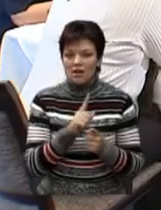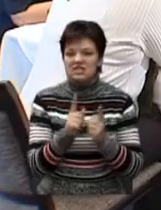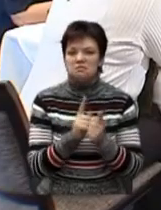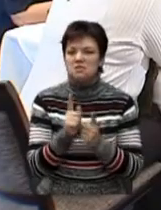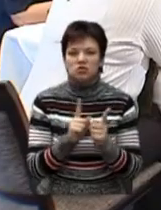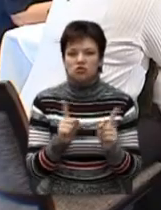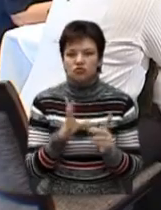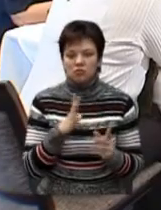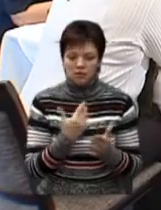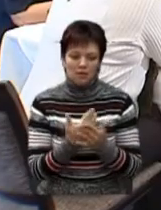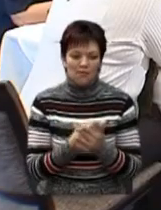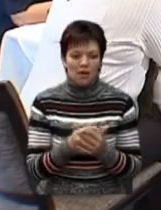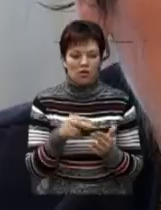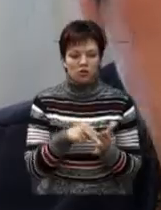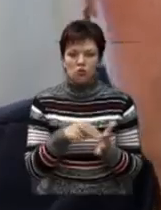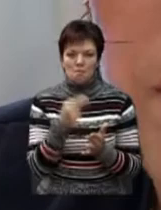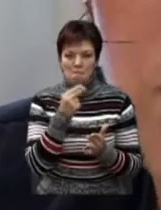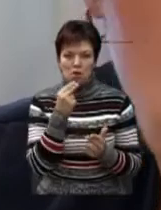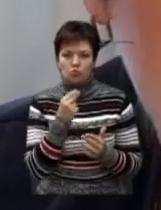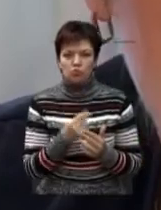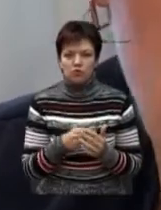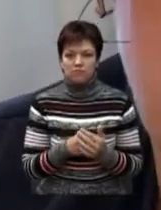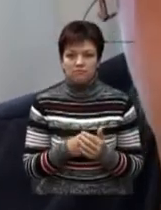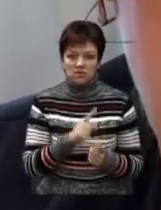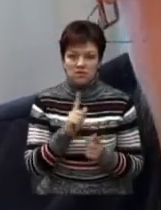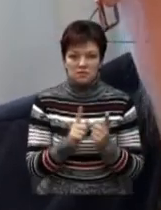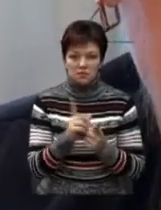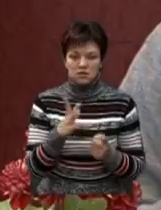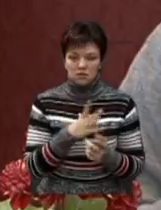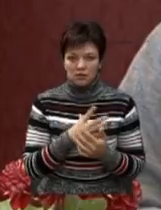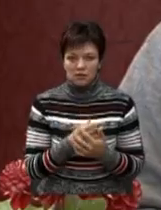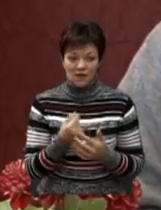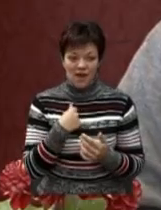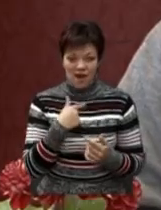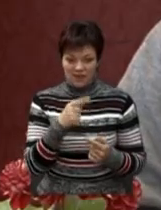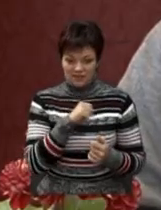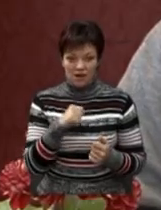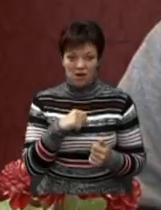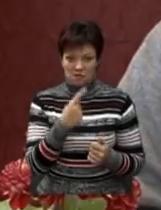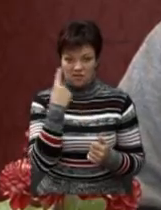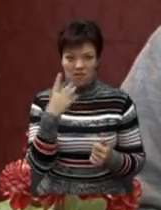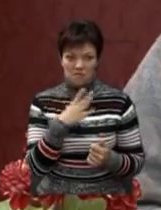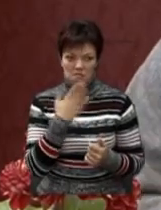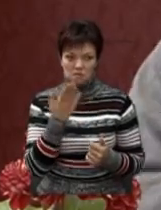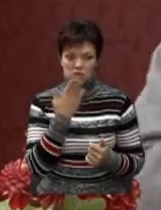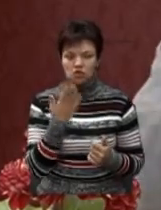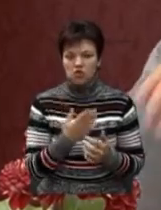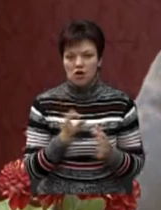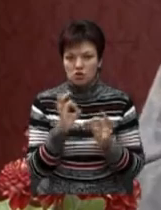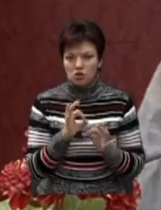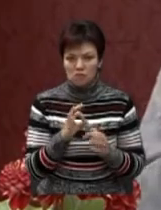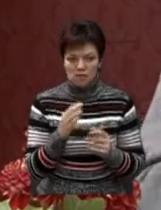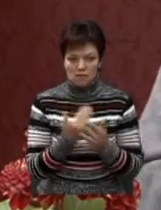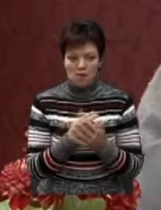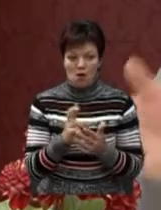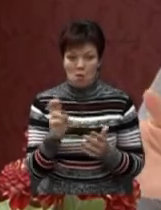если взять, там, скажем, по стоимости продуктов питания, да? Ужас. Я недавно прочитал статистику, что... Если сварить